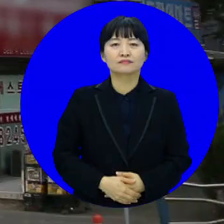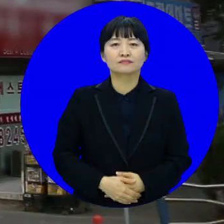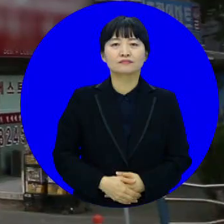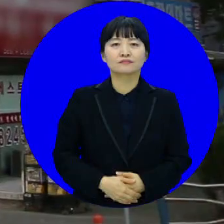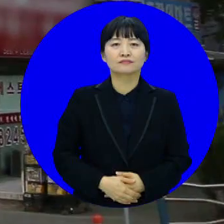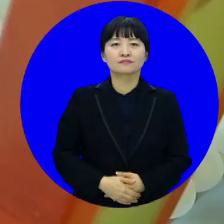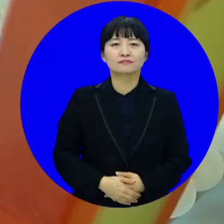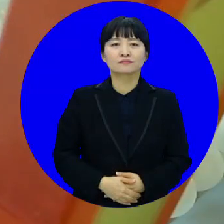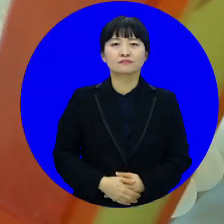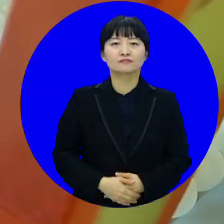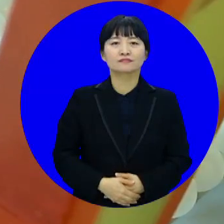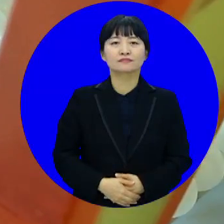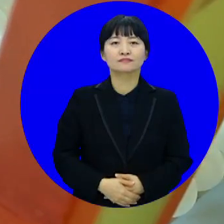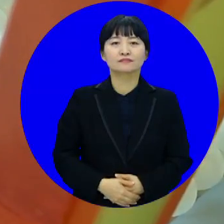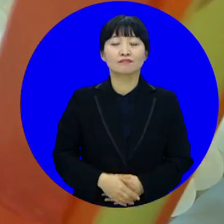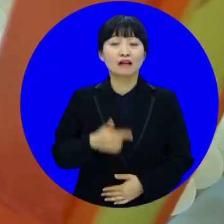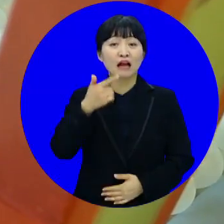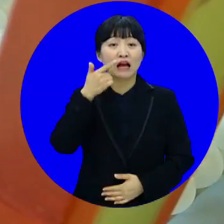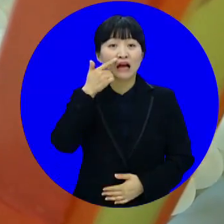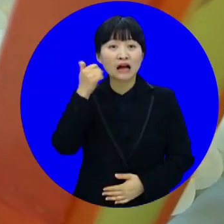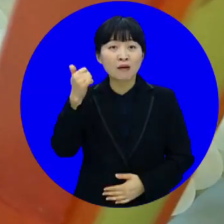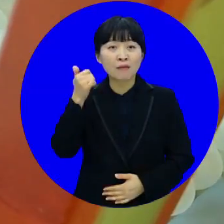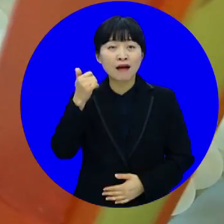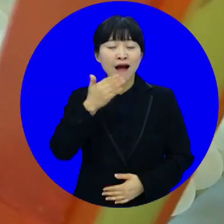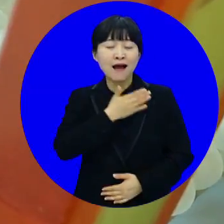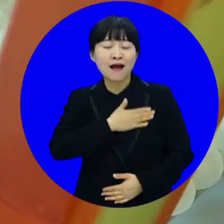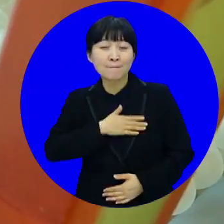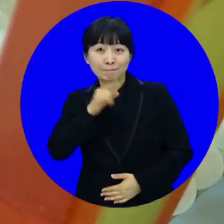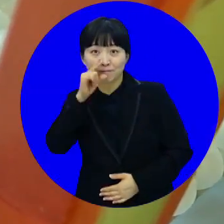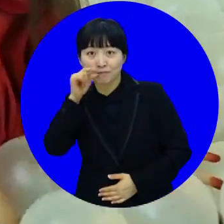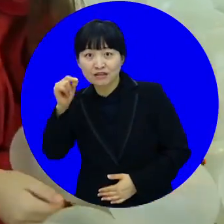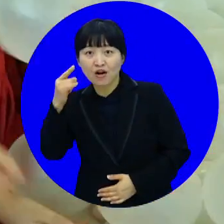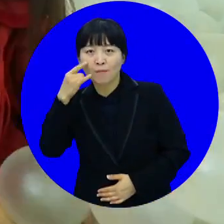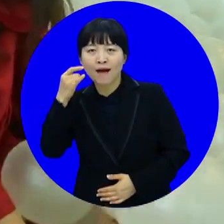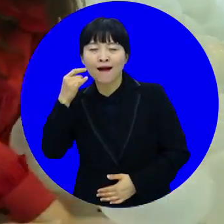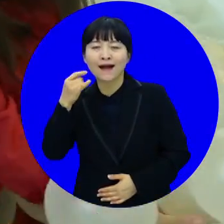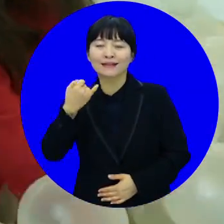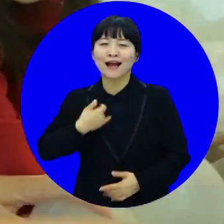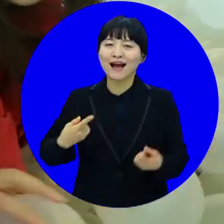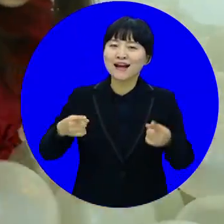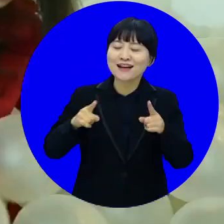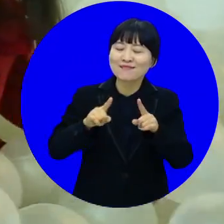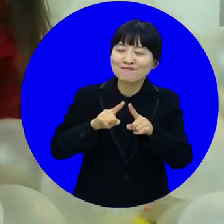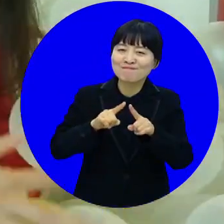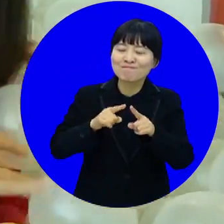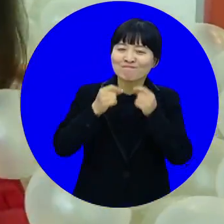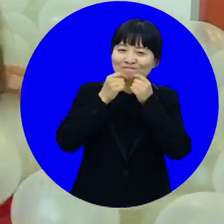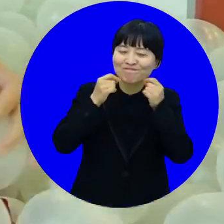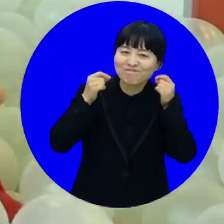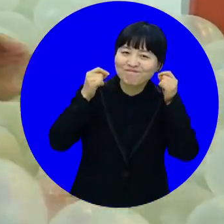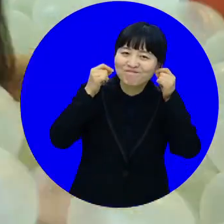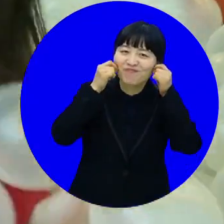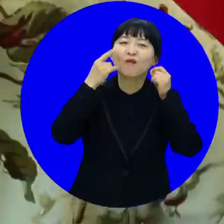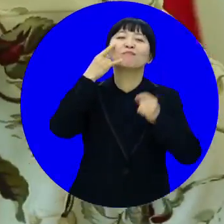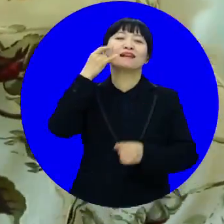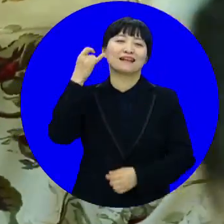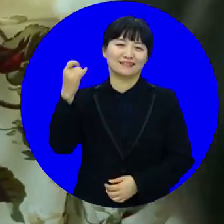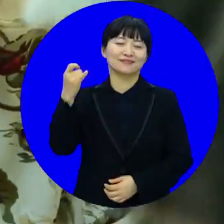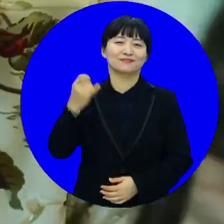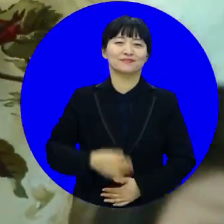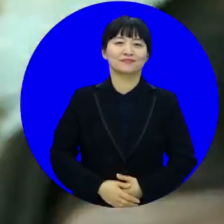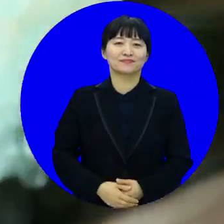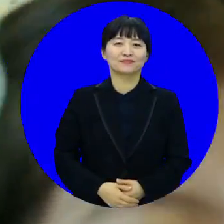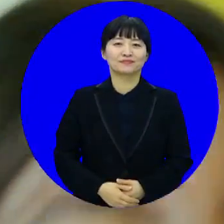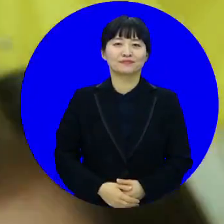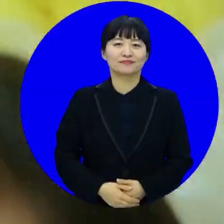미나 아빠에게 날을 세우던 진숙 씨도 딸과 함께 있으면 마냥 행복한 엄마일 뿐입니다.